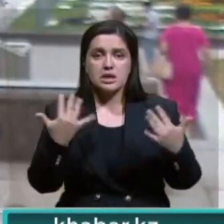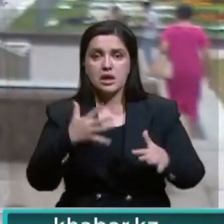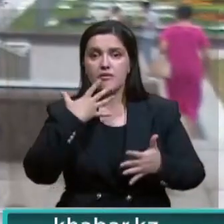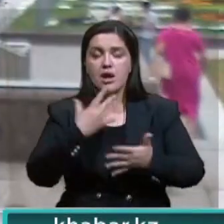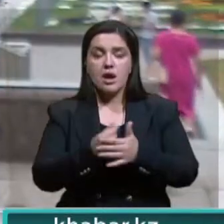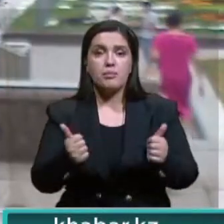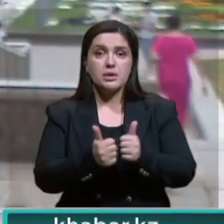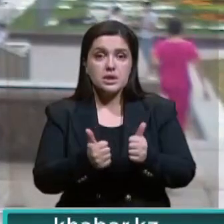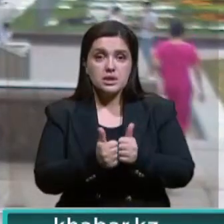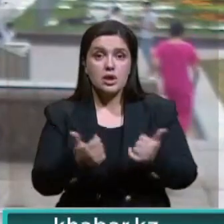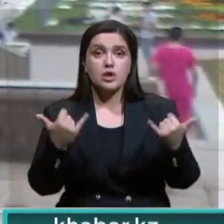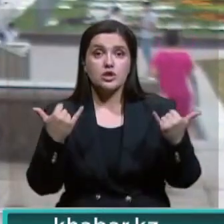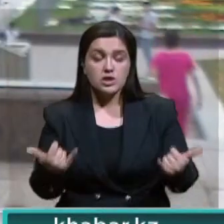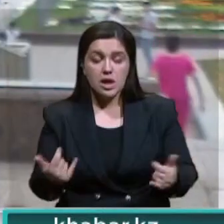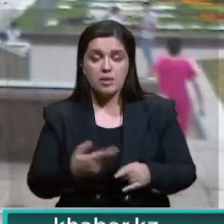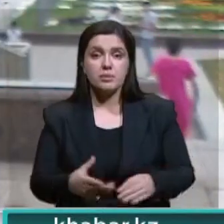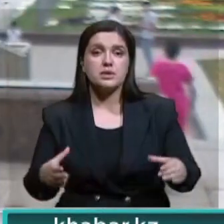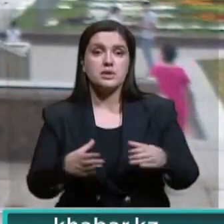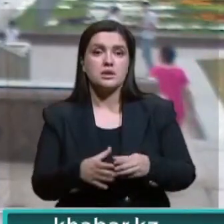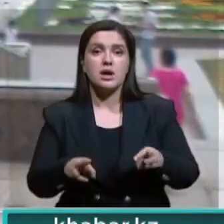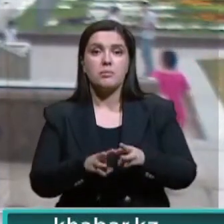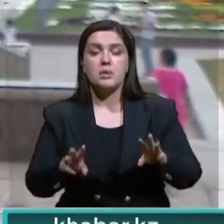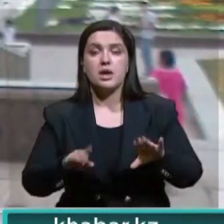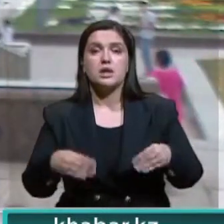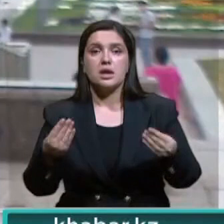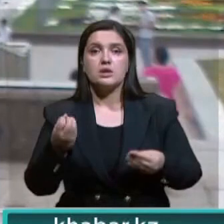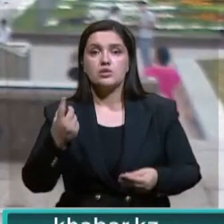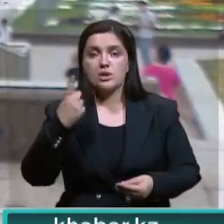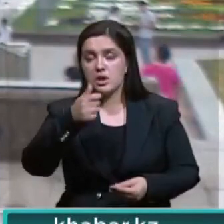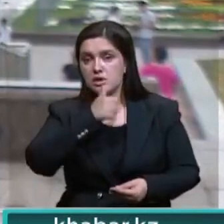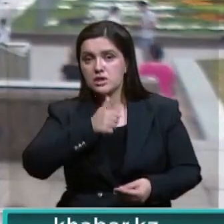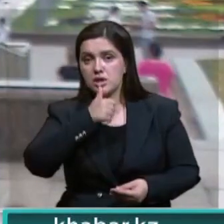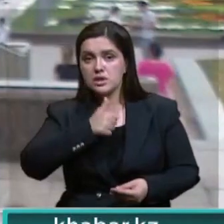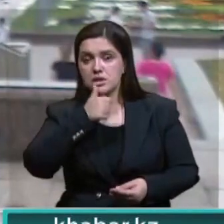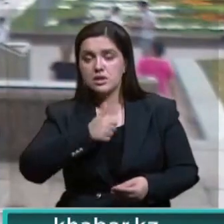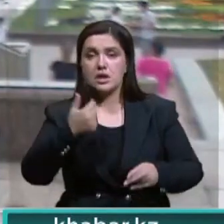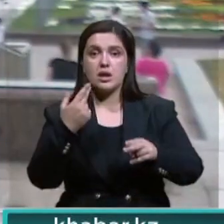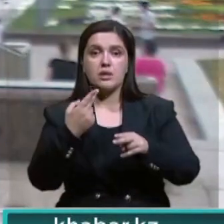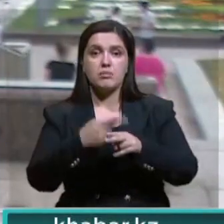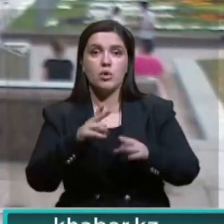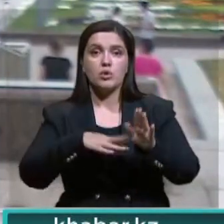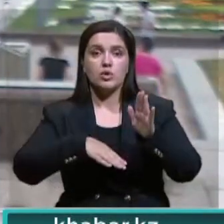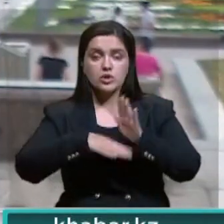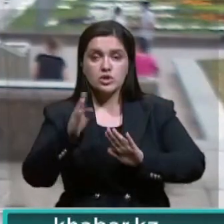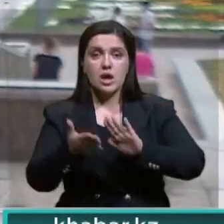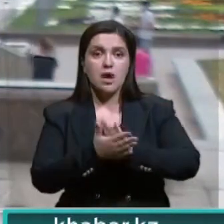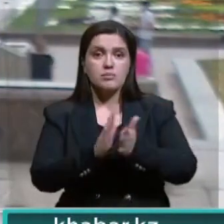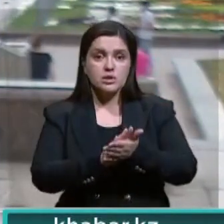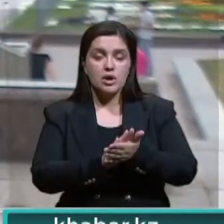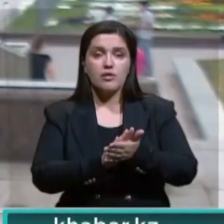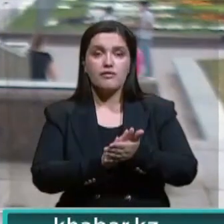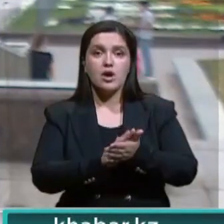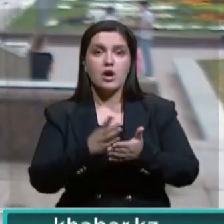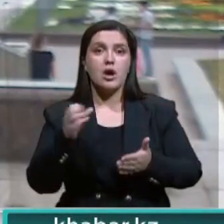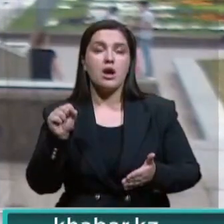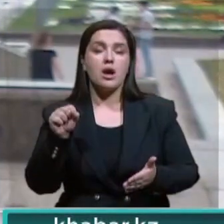По сути, нынешнему составу правительства дан еще один шанс стабилизировать обстановку в стране. Напомним, еще в